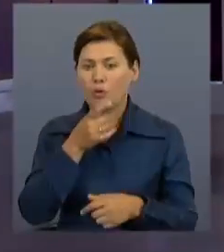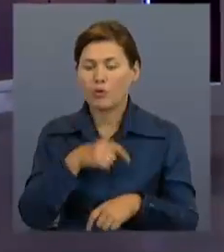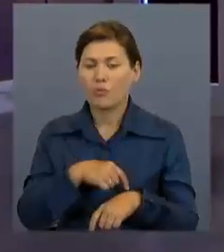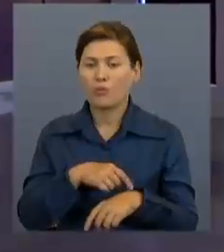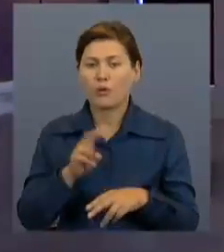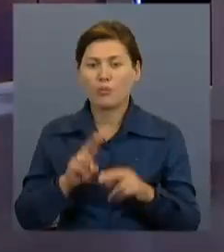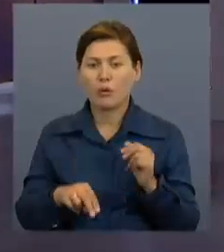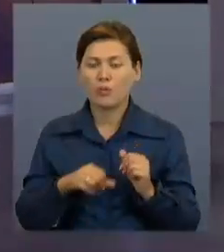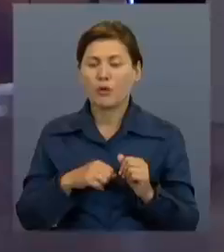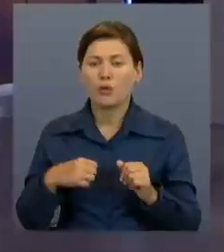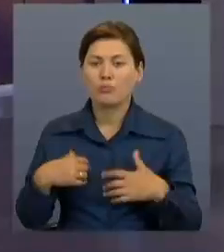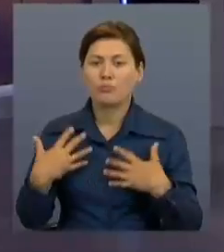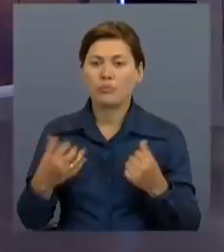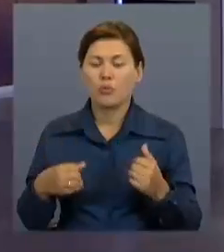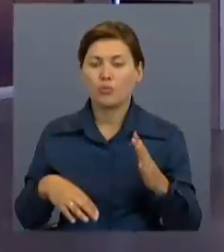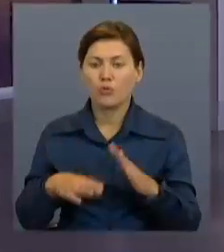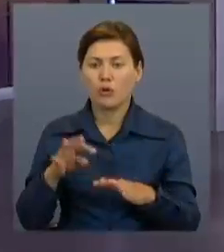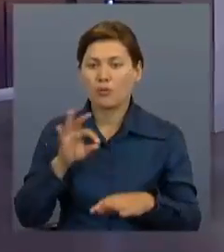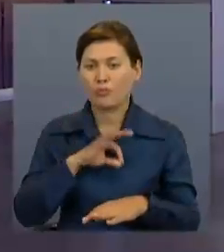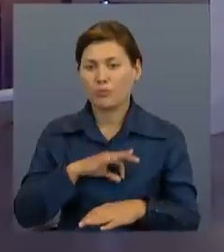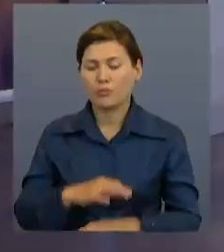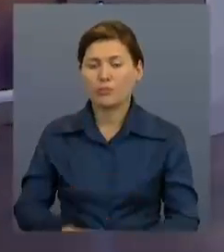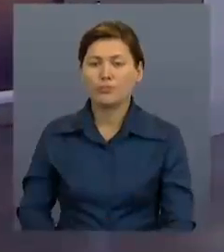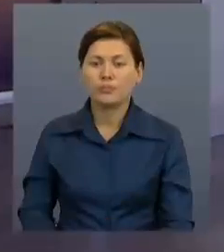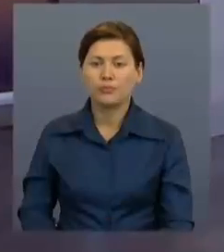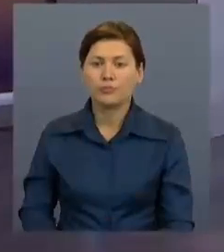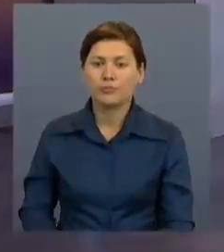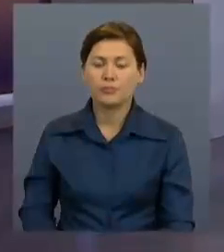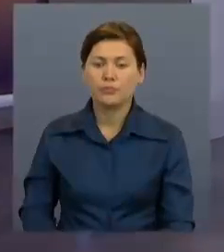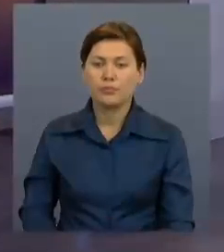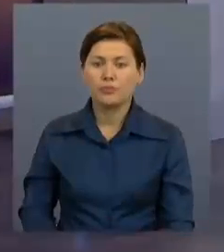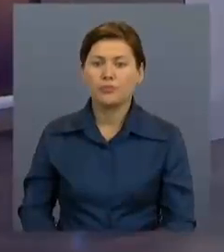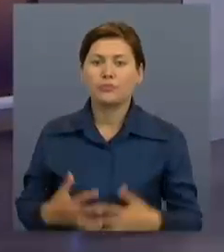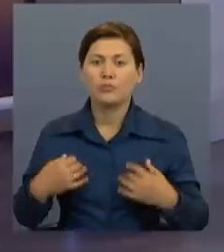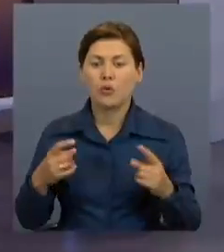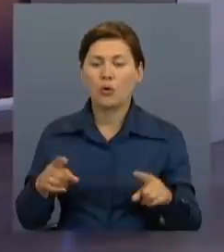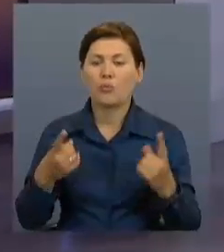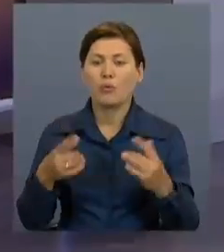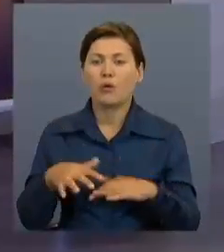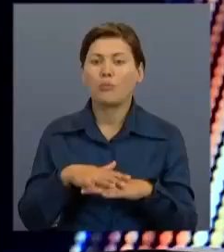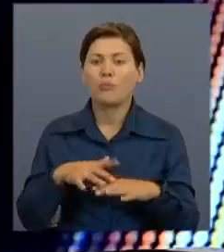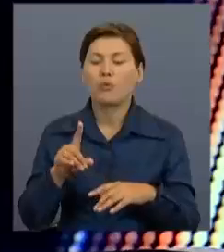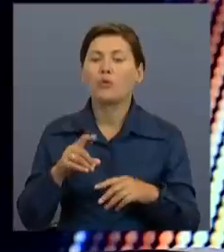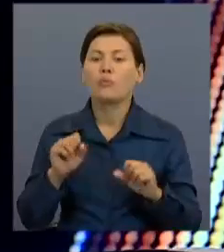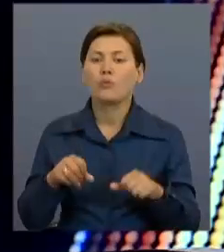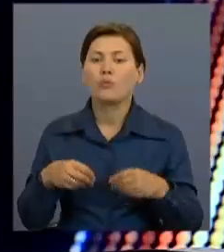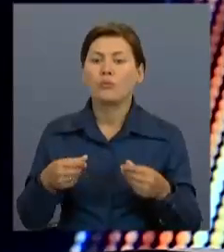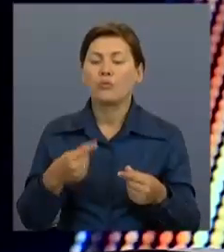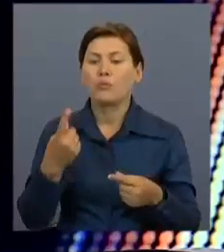жоғалтпай өзінің денсаулығын жақсартуға пайдаланылады. Ал оңтайландырудан не күтуге болады? Бұл халыққа не нәрсе береді бірінші